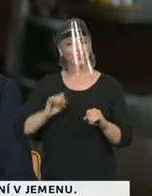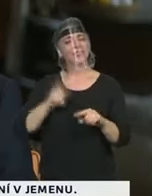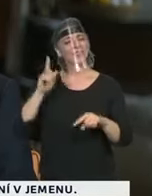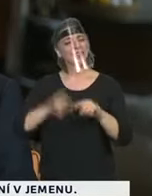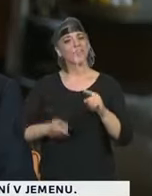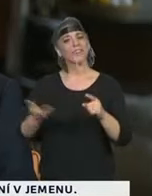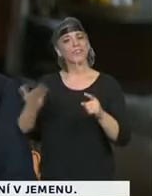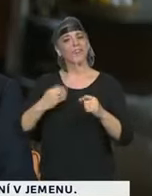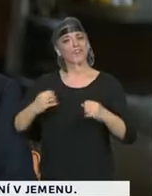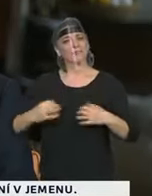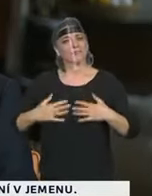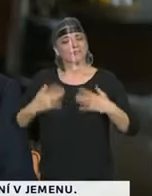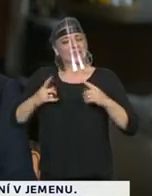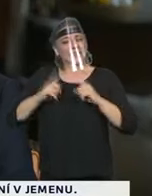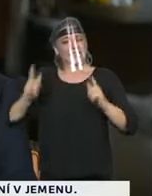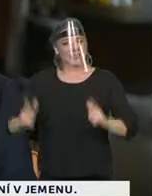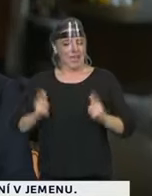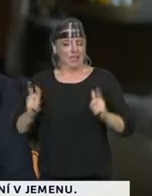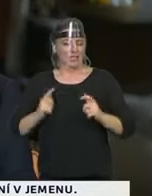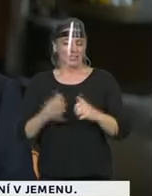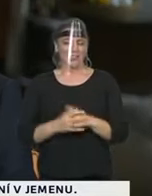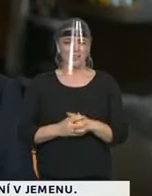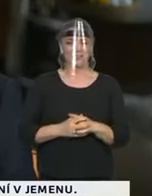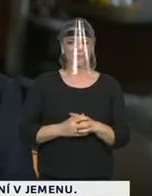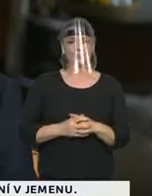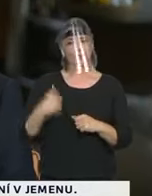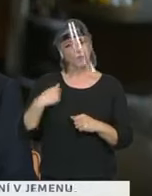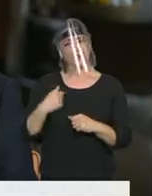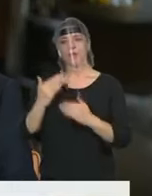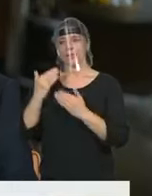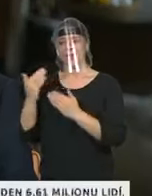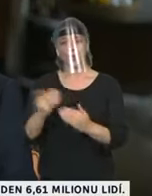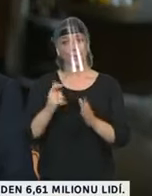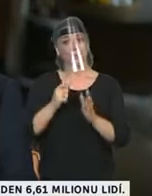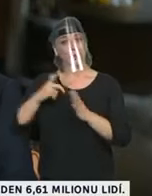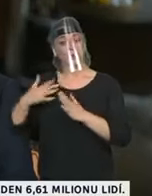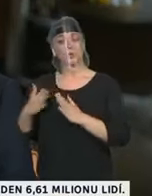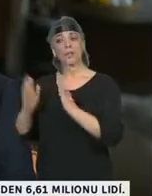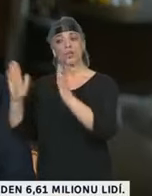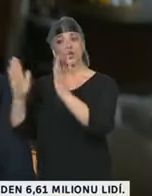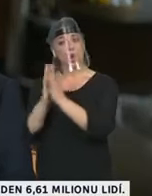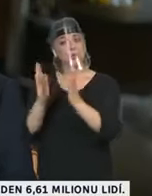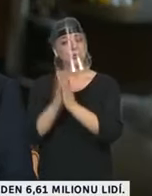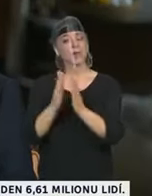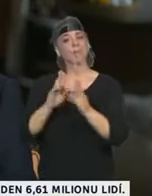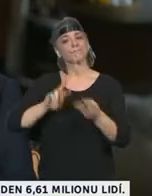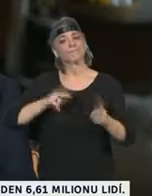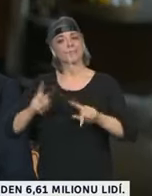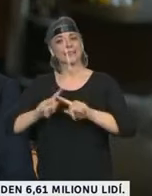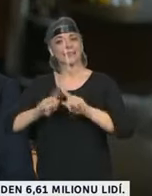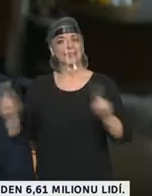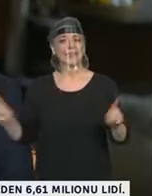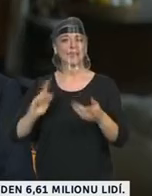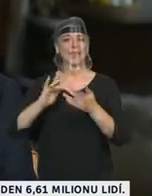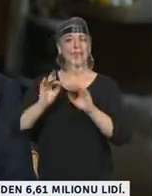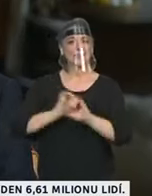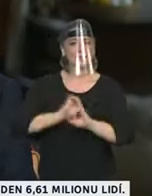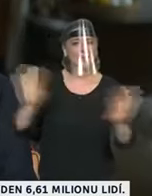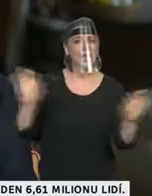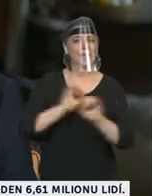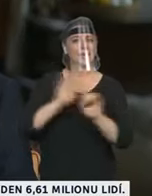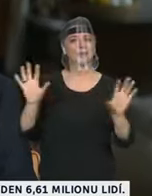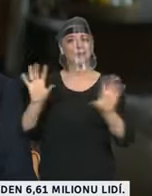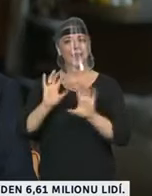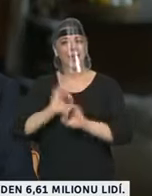Velikonoc. Oceňuji a jsem rád, že kostely v minulých týdnech uspořádali online bohoslužby, které oslovili